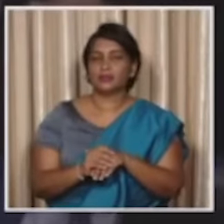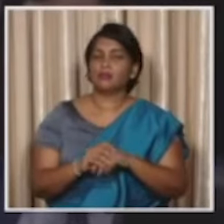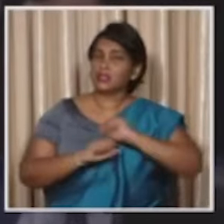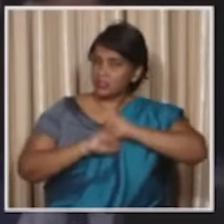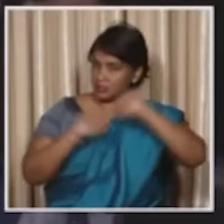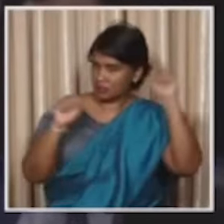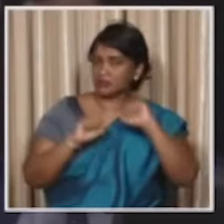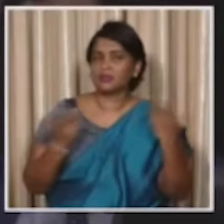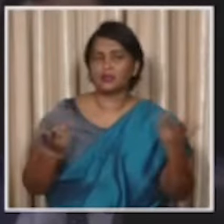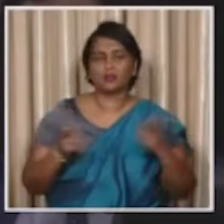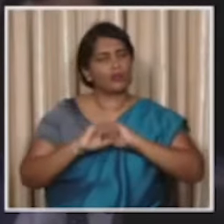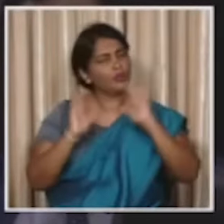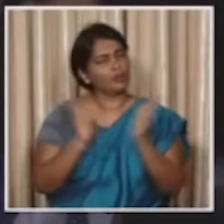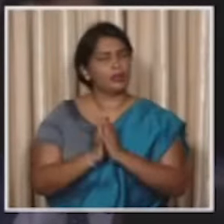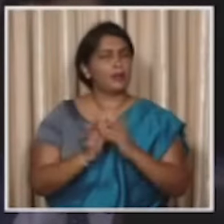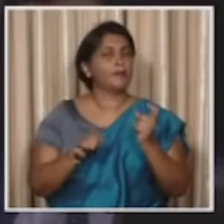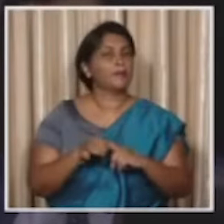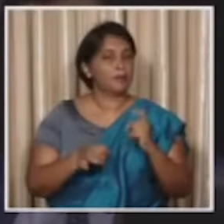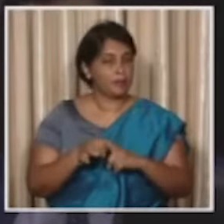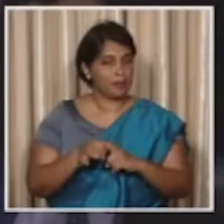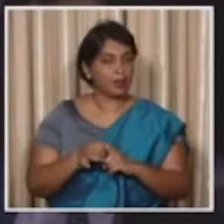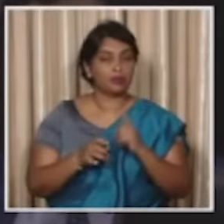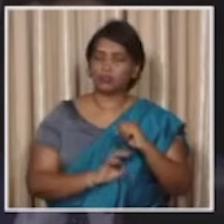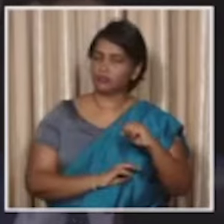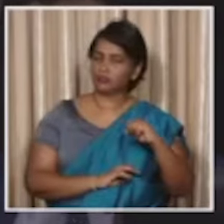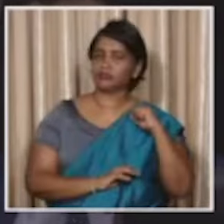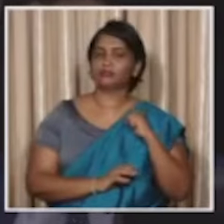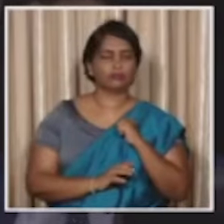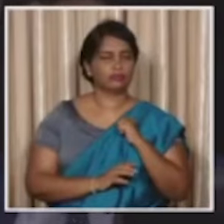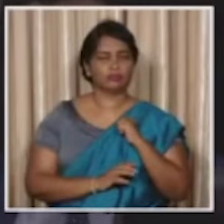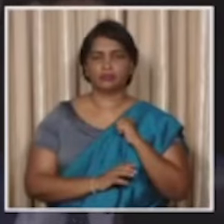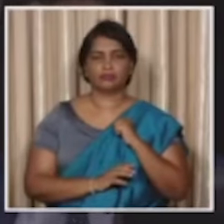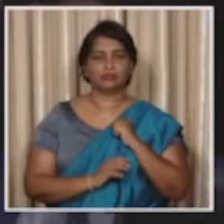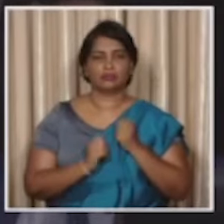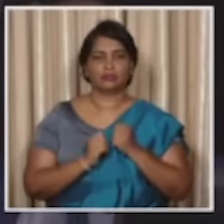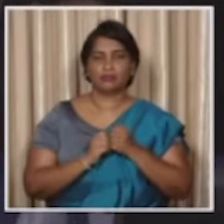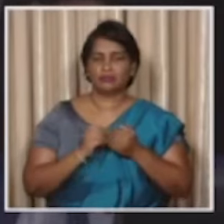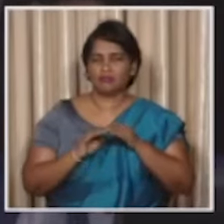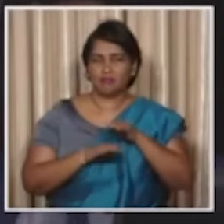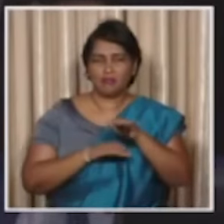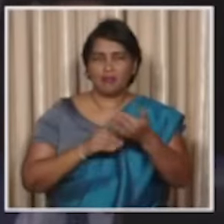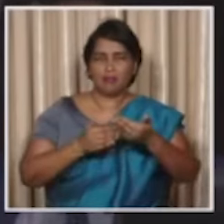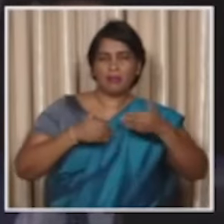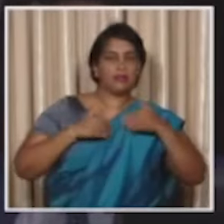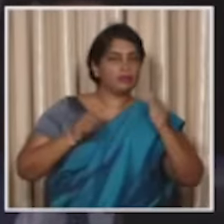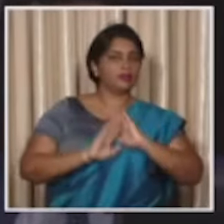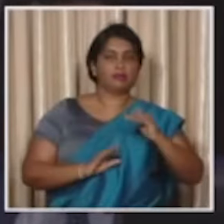අරගලයේද ඒ හැම ප්‍රශ්නකෙදම එතුමා කෙලින් හිටගත්ත කවදාක්වත් ඉස්සරට තිබිච්ච පය පස්සට තිබිච්ච